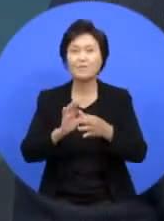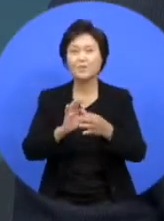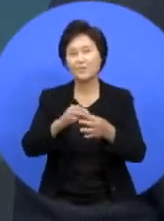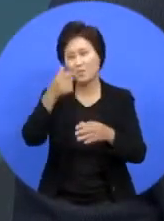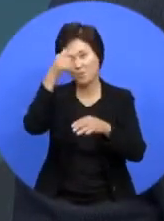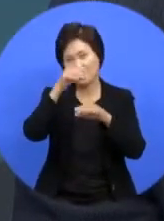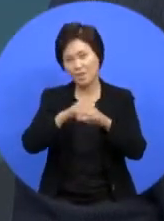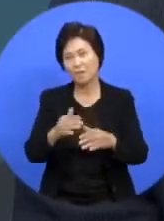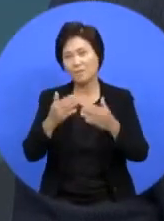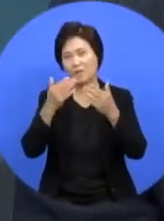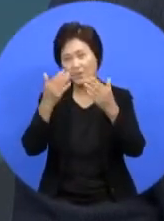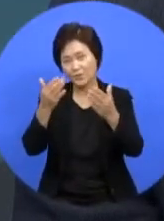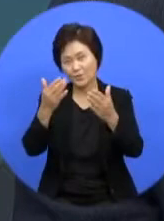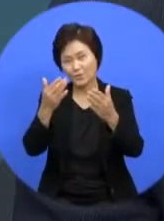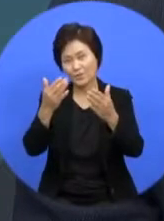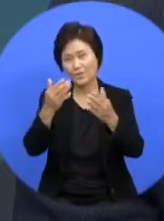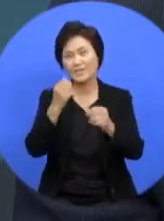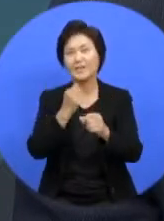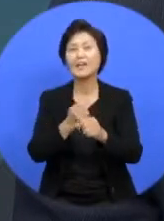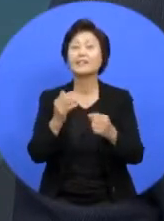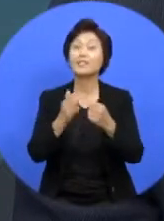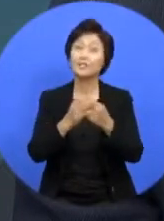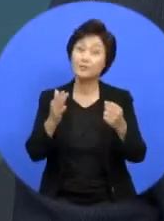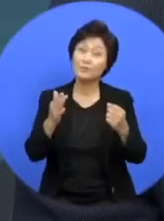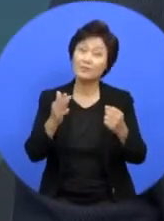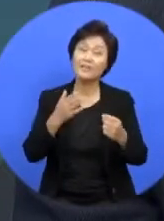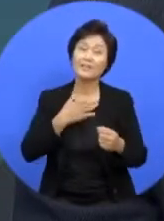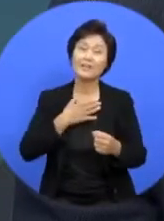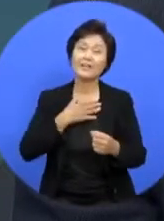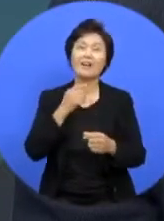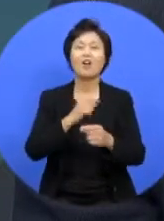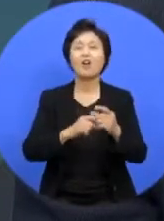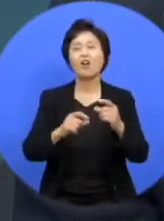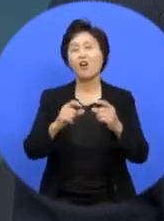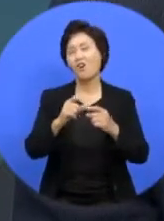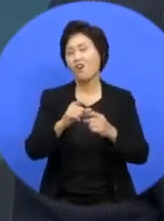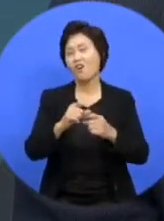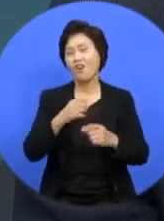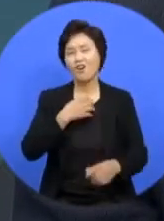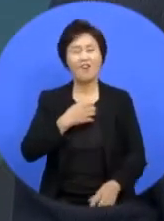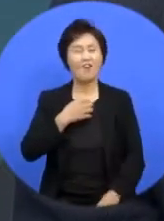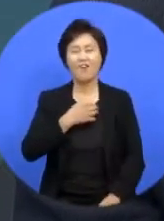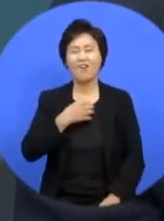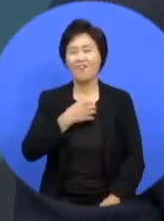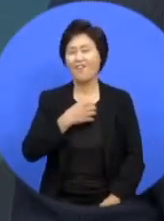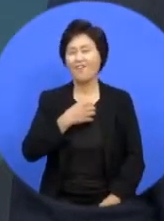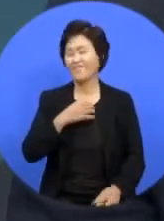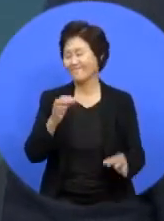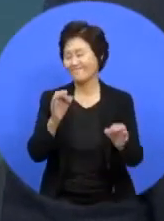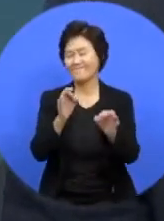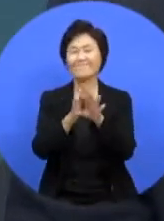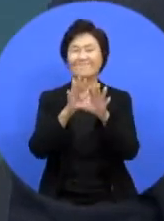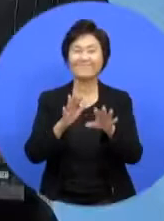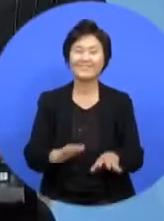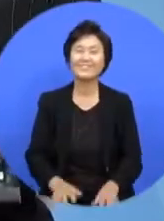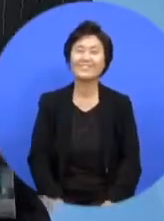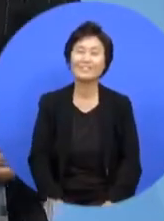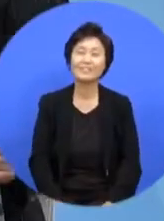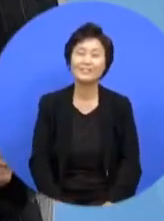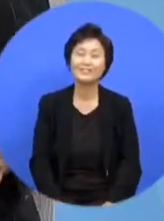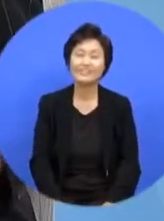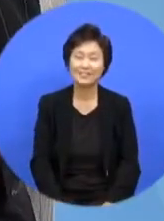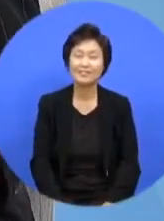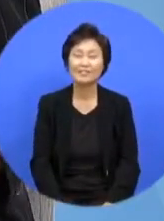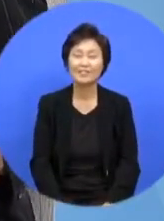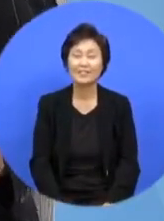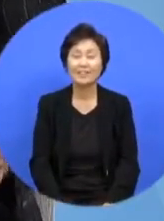때문에 그런 부분에서 제가 더 이상 걱정할 부분이 없었던 것 같아요. 그래요. 아니 근데 아까 우리